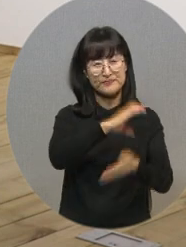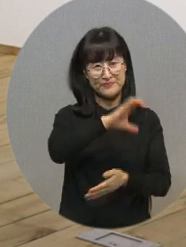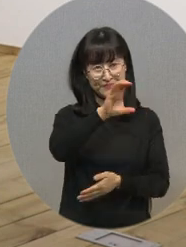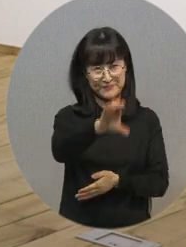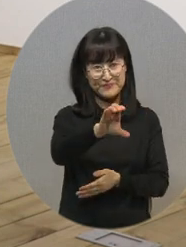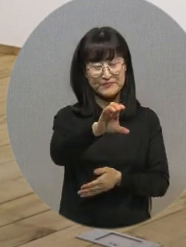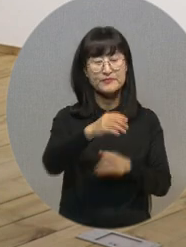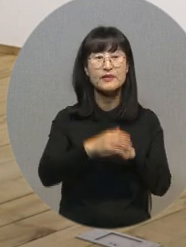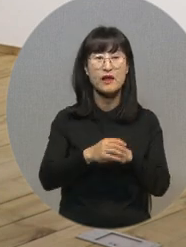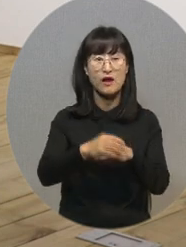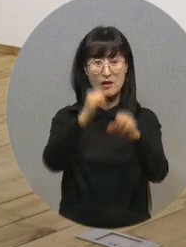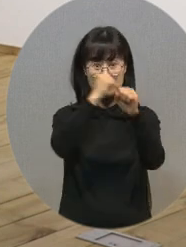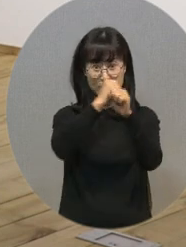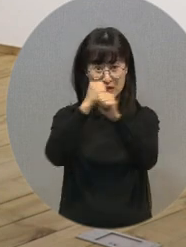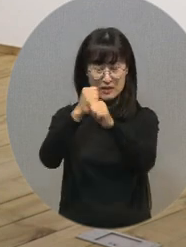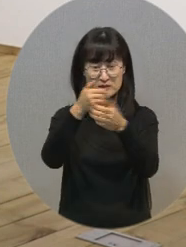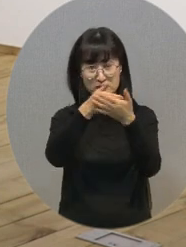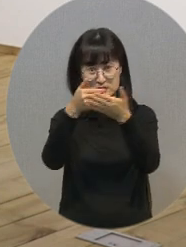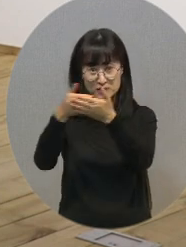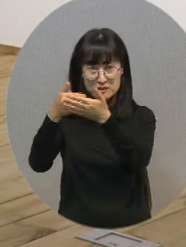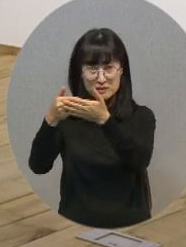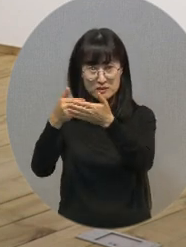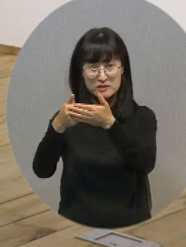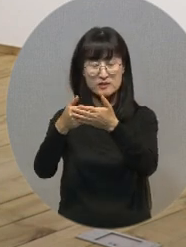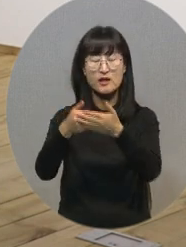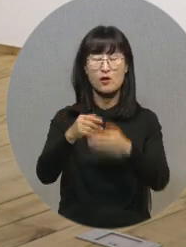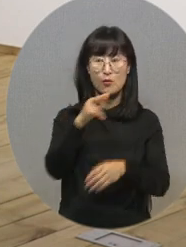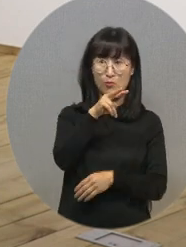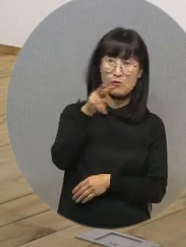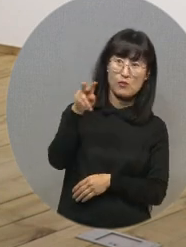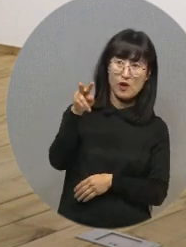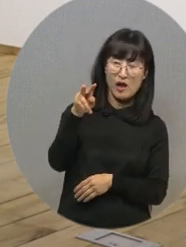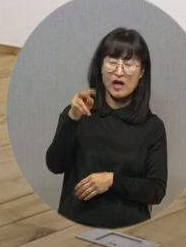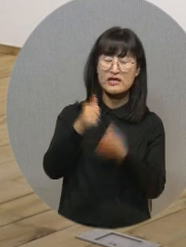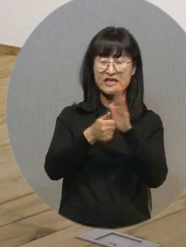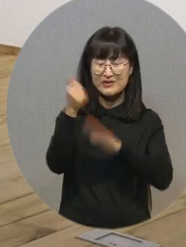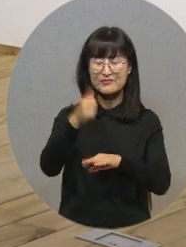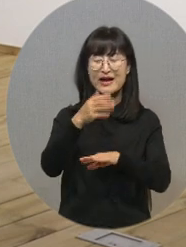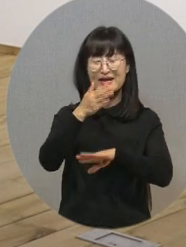그녀의 작품은 관객들에게 희망과 감사의 순간을 느끼게 할